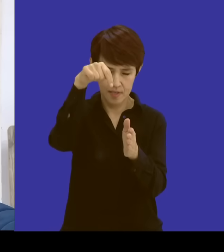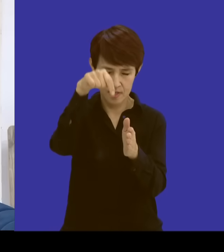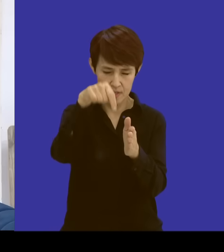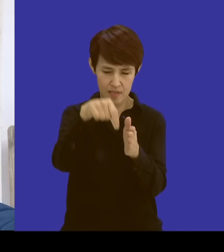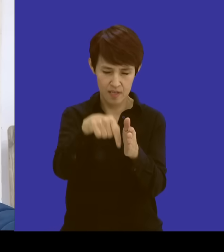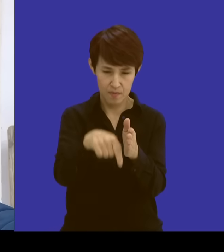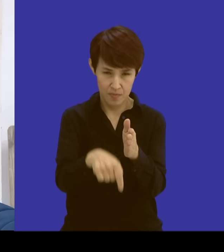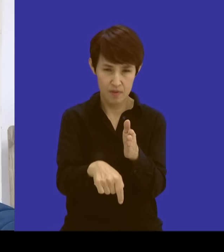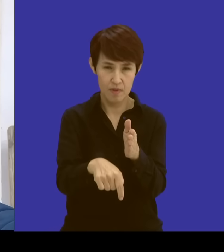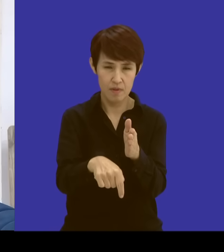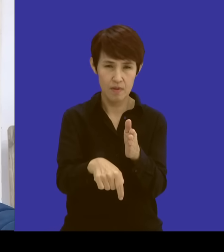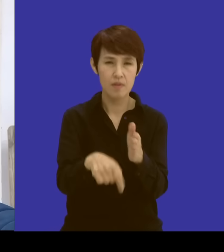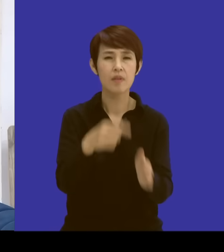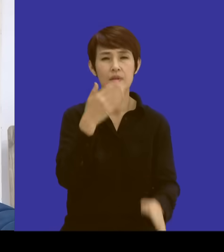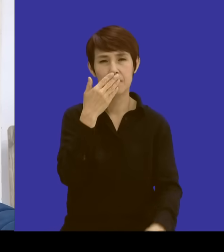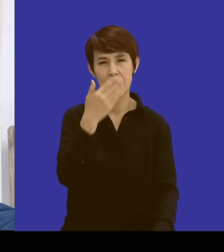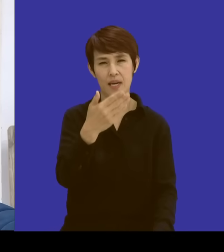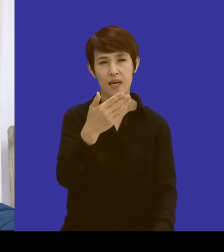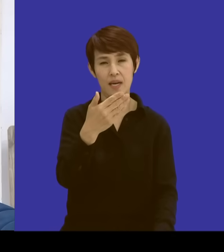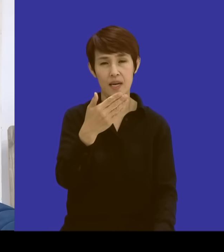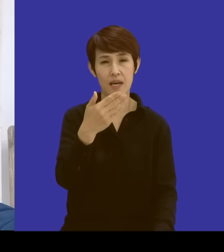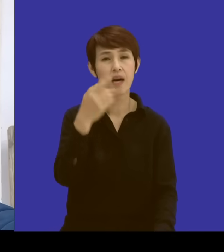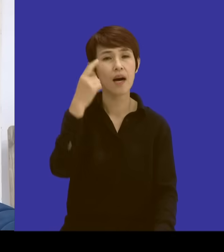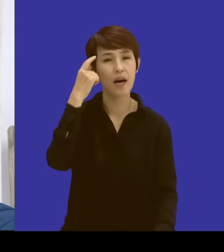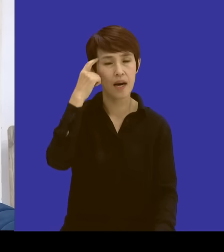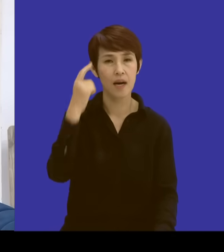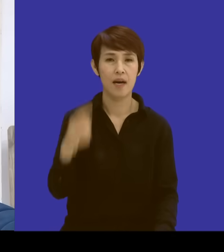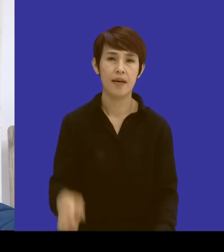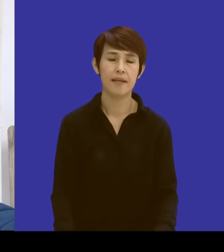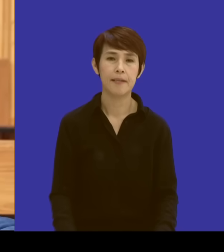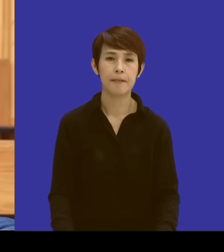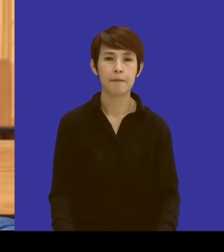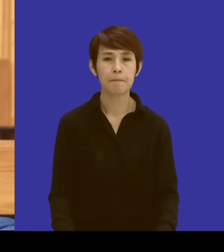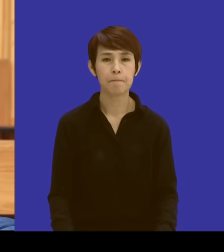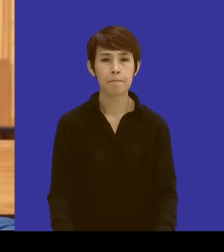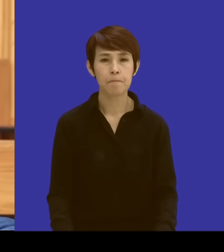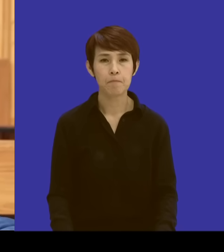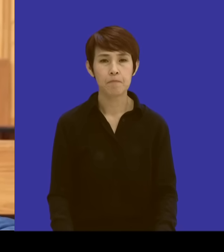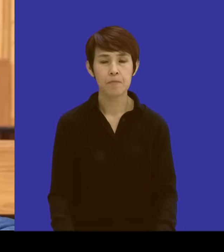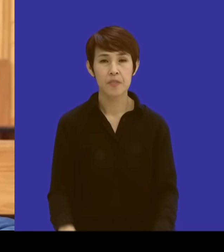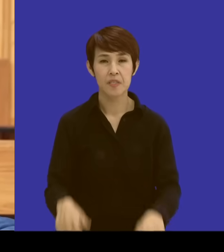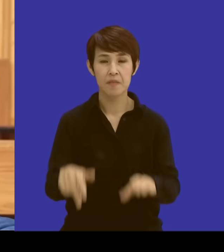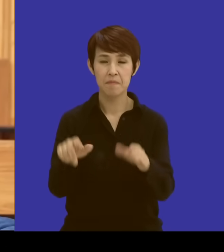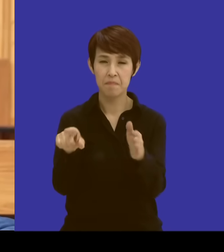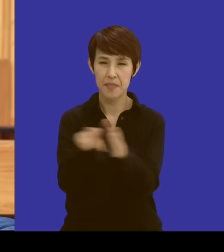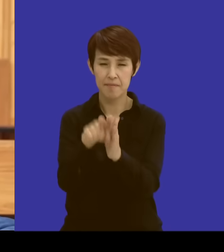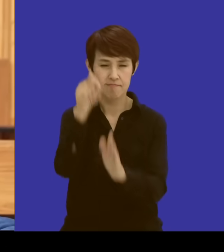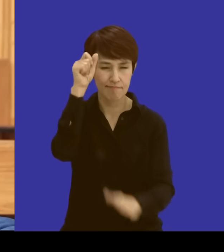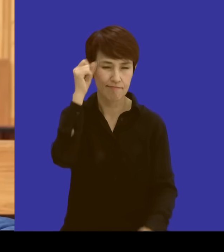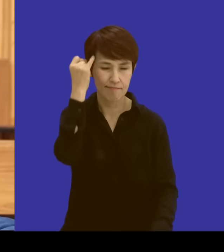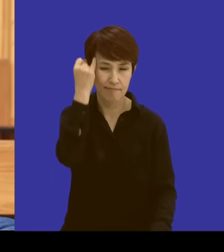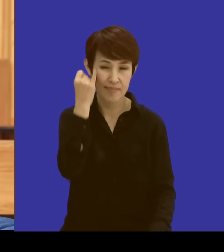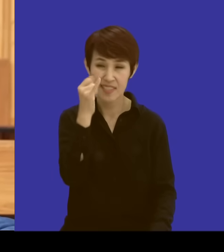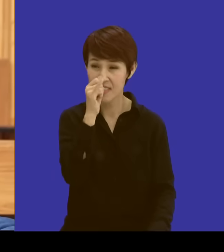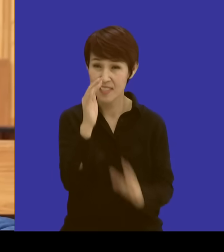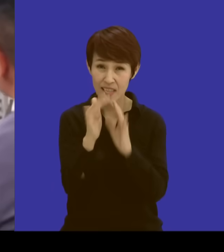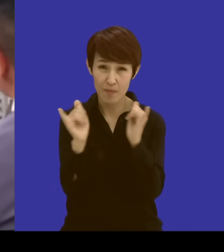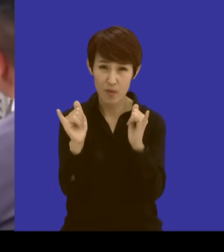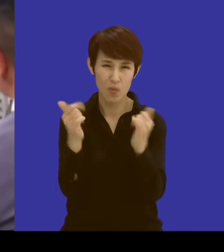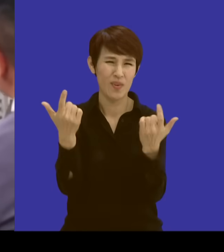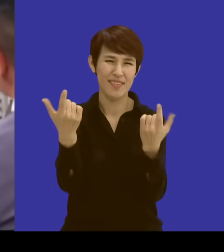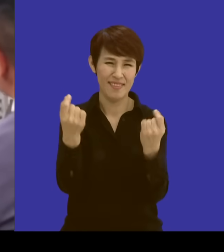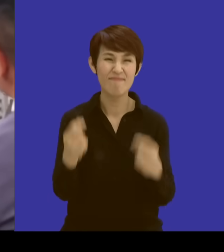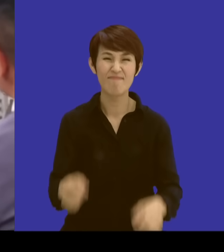그런 여정이 될 수도 있는 것이 사실은 종교 중독이라는 이름인 것 같아요. 신앙적으로 지금 사춘기를 겪고 있을 분들에게도 같은